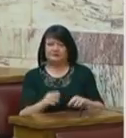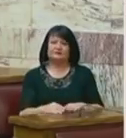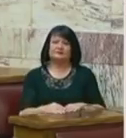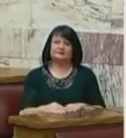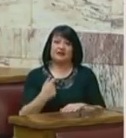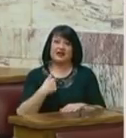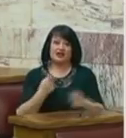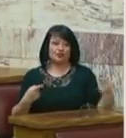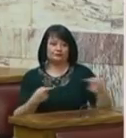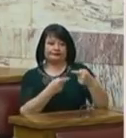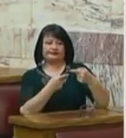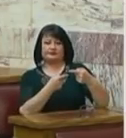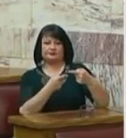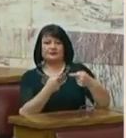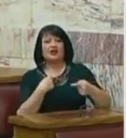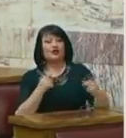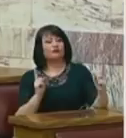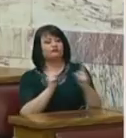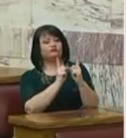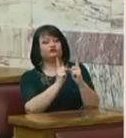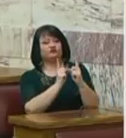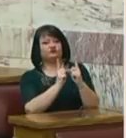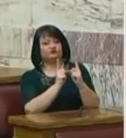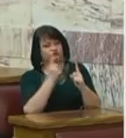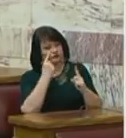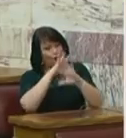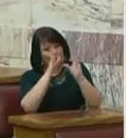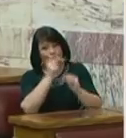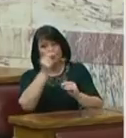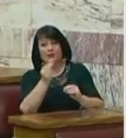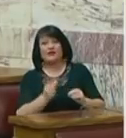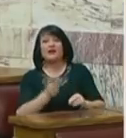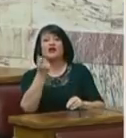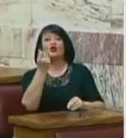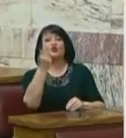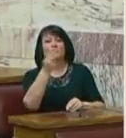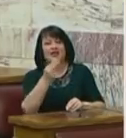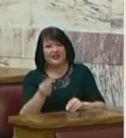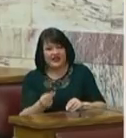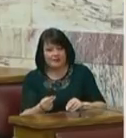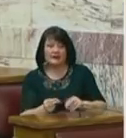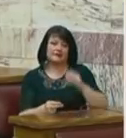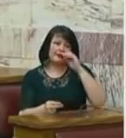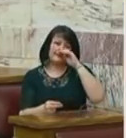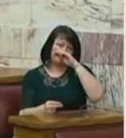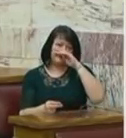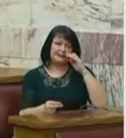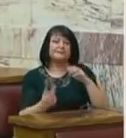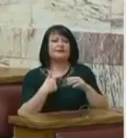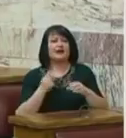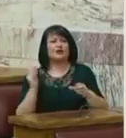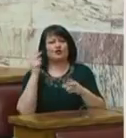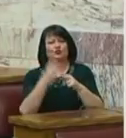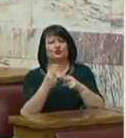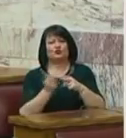σας. Και θα με βρίσκετε. Με βρίσκετε μπροστά σας στα θέματα της οικονομίας, λόγω της ιστορικής μου συμμετοχής σε